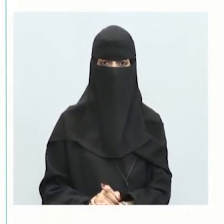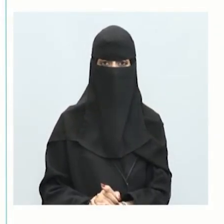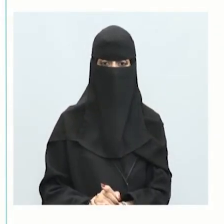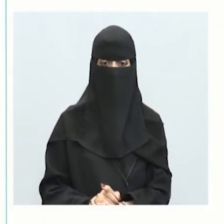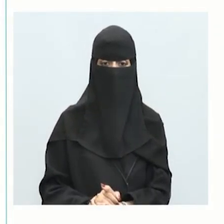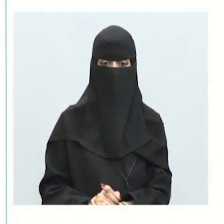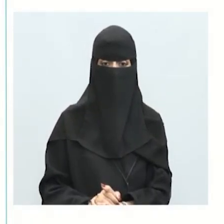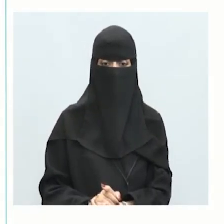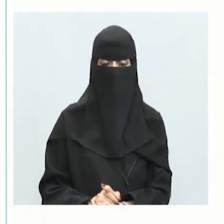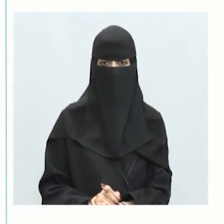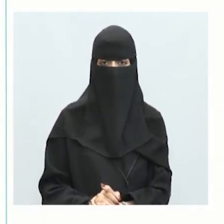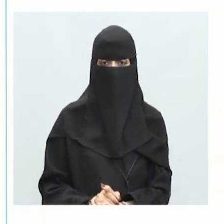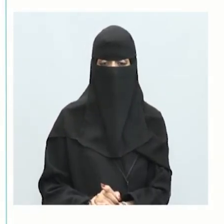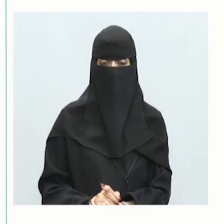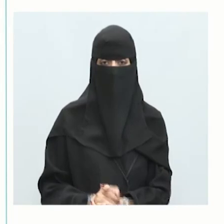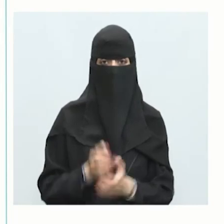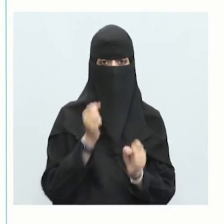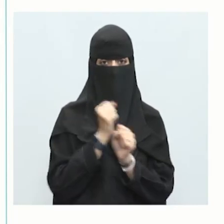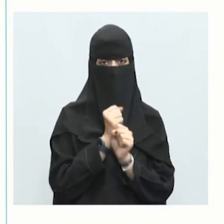الشرط عندنا